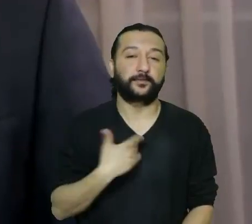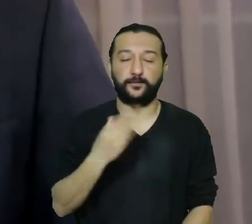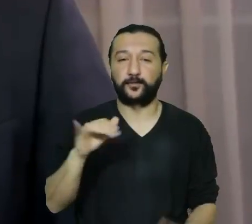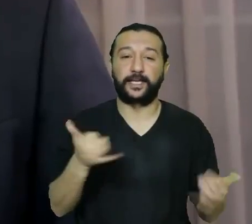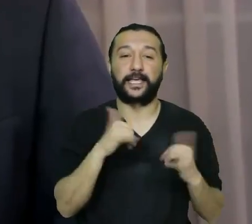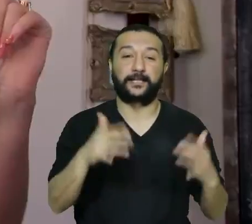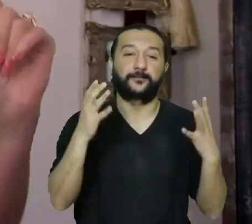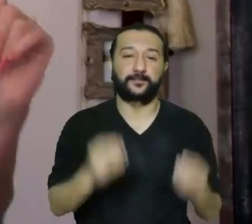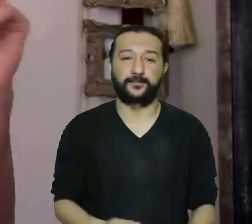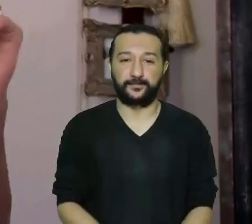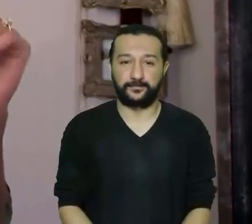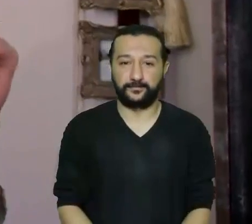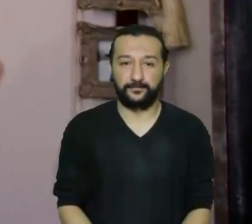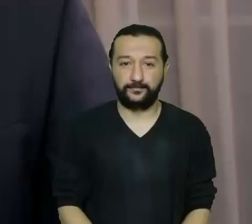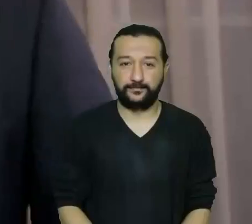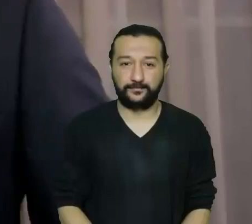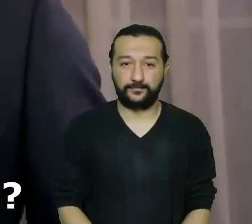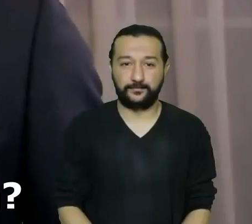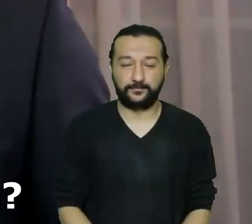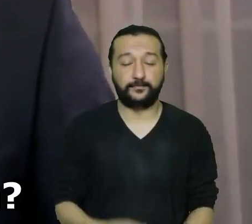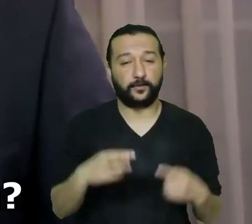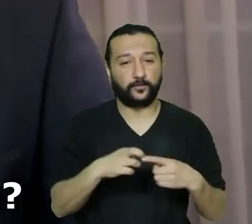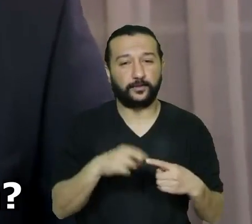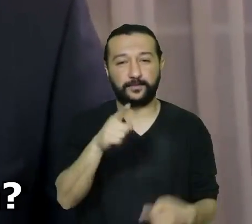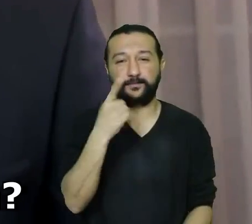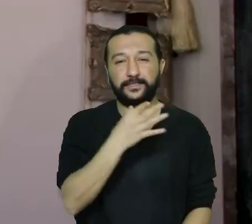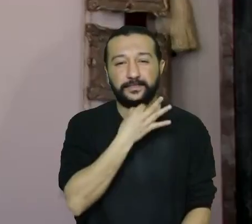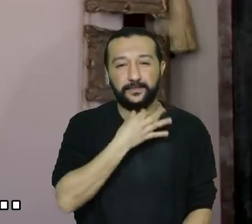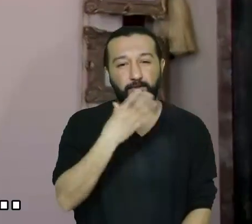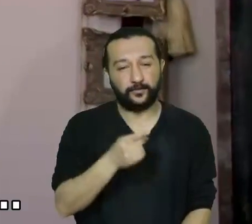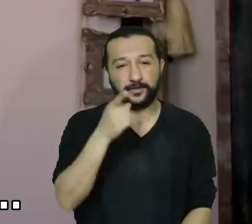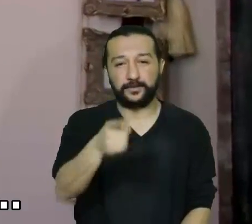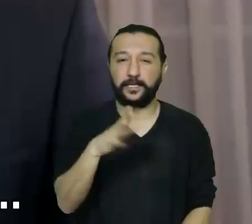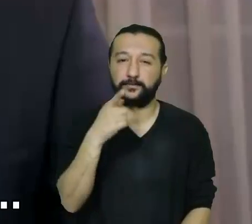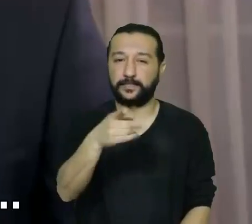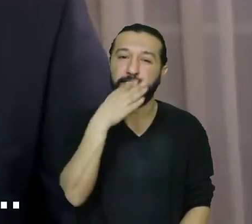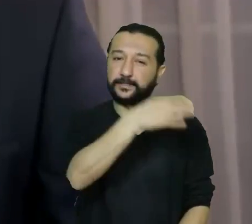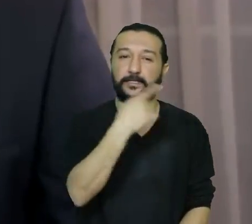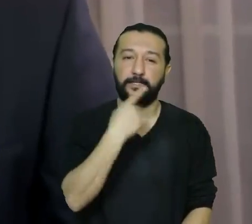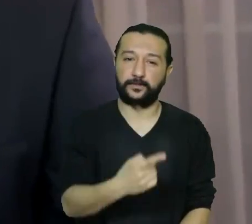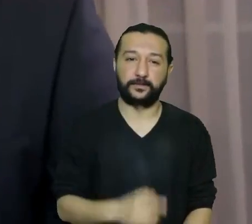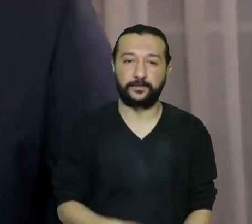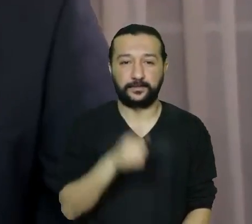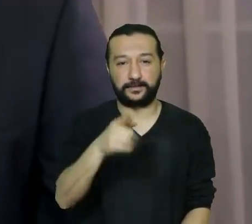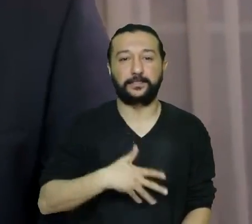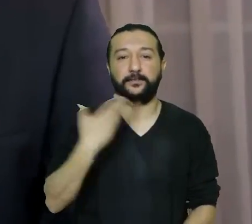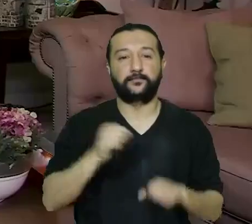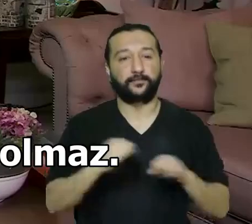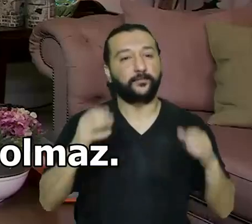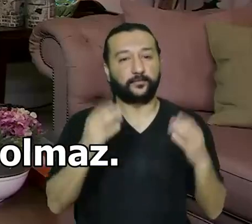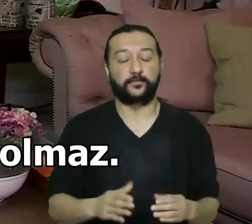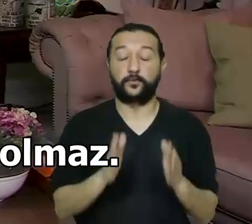Çok eğlenceli olacak. Ya Rüyam, senden bir şey rica edebilir miyim? Acaba sen gidip söylesen vazgeçse,